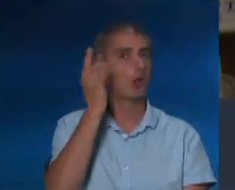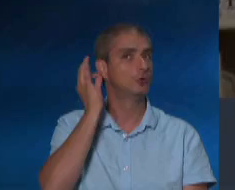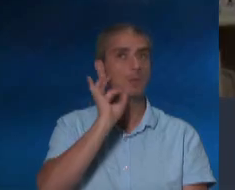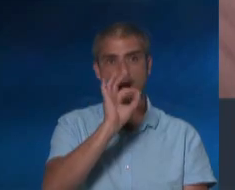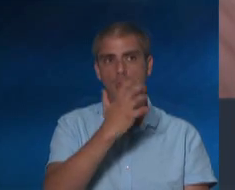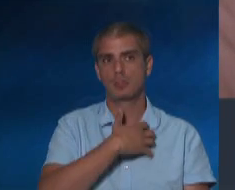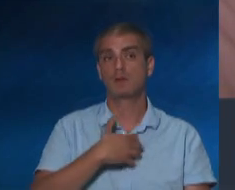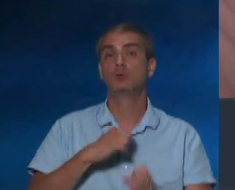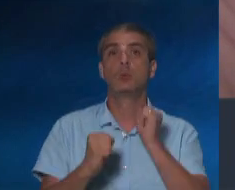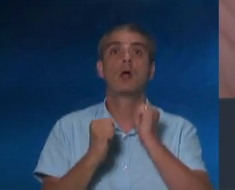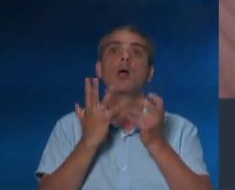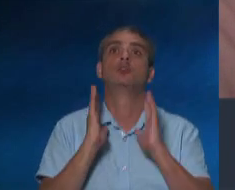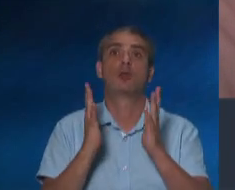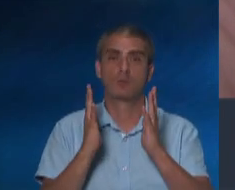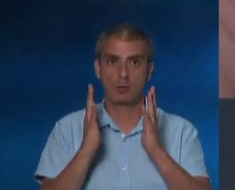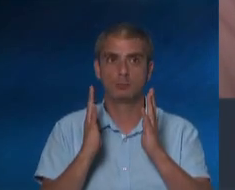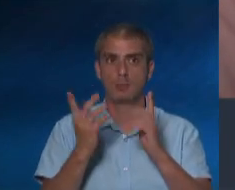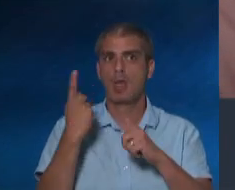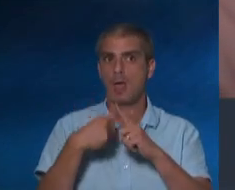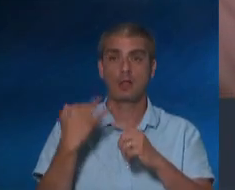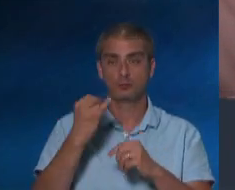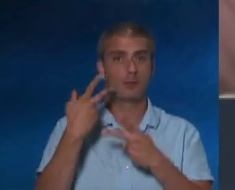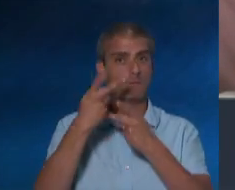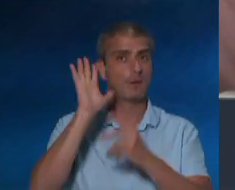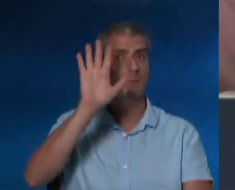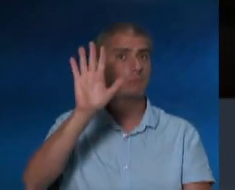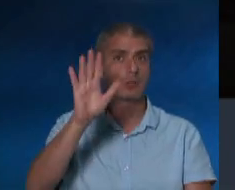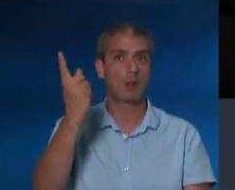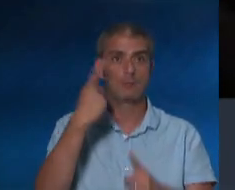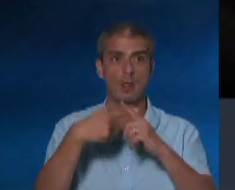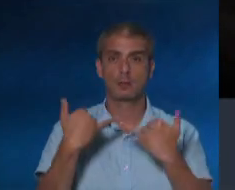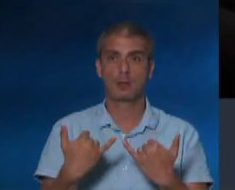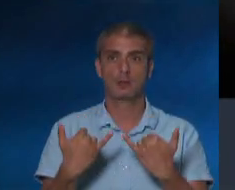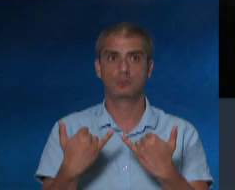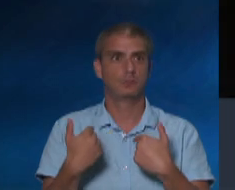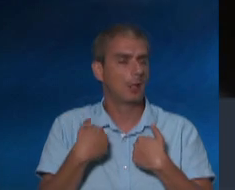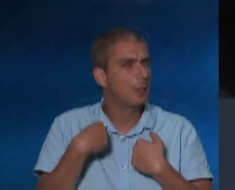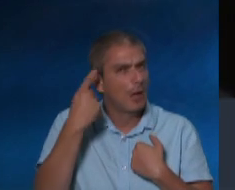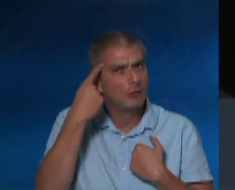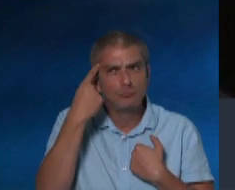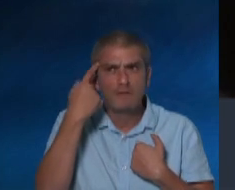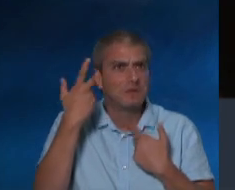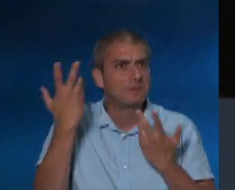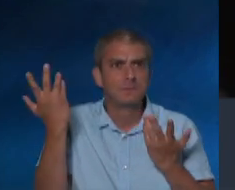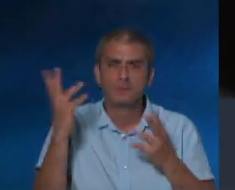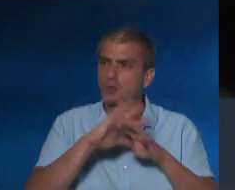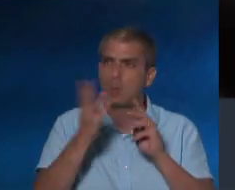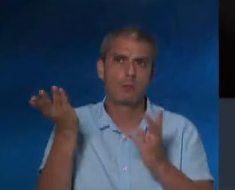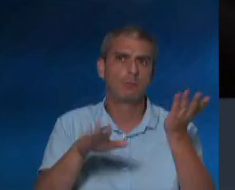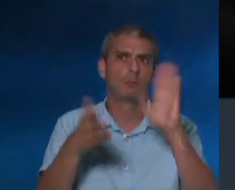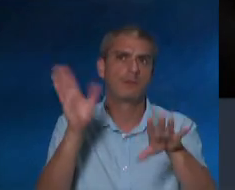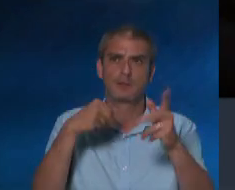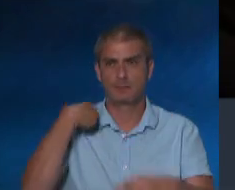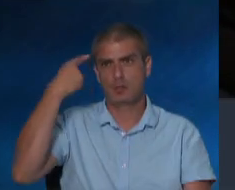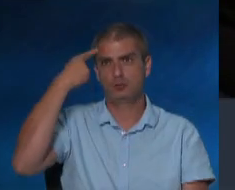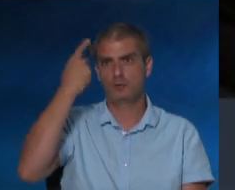בנותיה נפצעו קשה מאוד ועדיין מאושפזות בבית החולים. חשבת הכולם נפטרים.